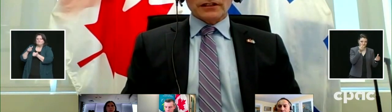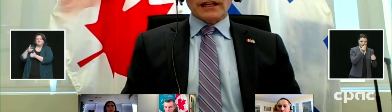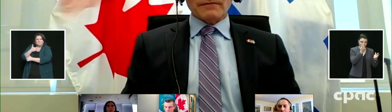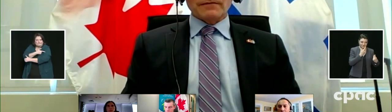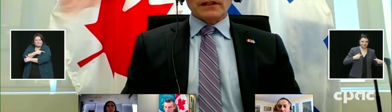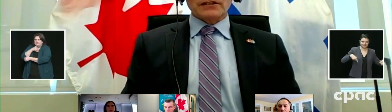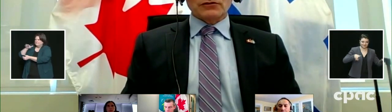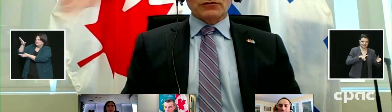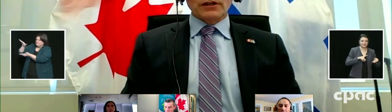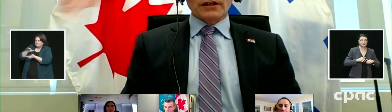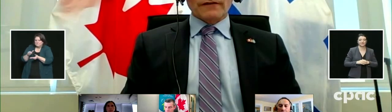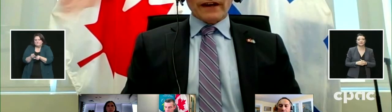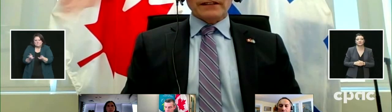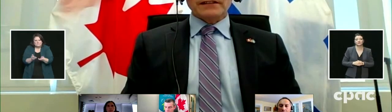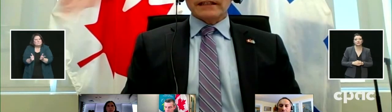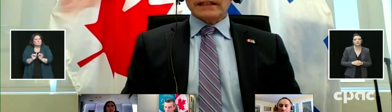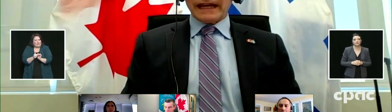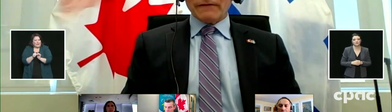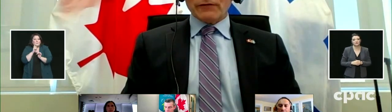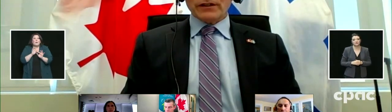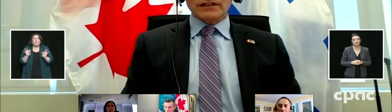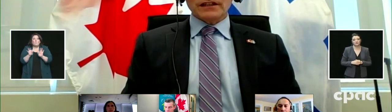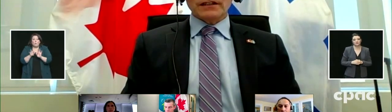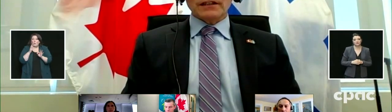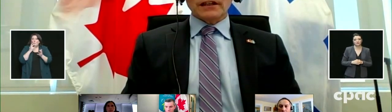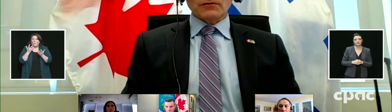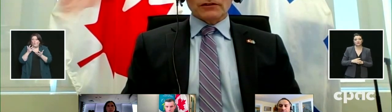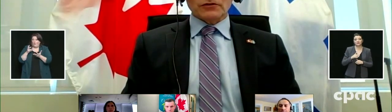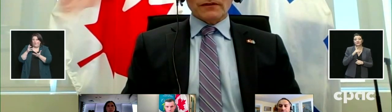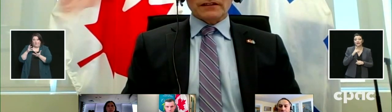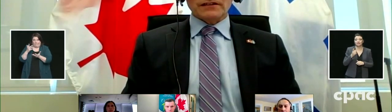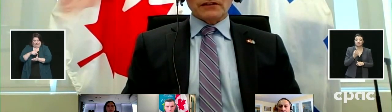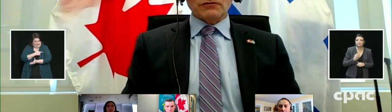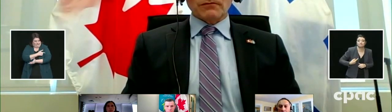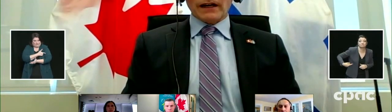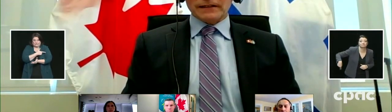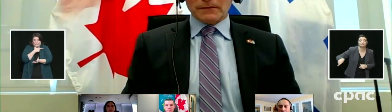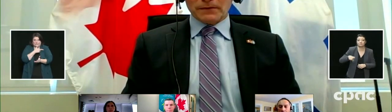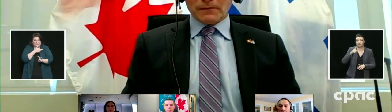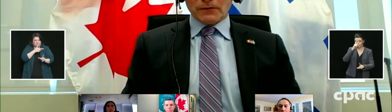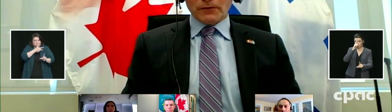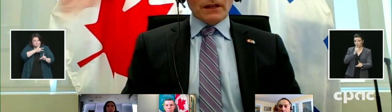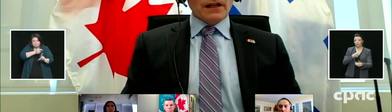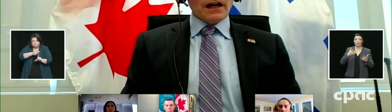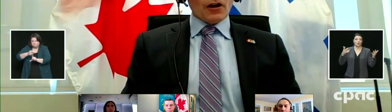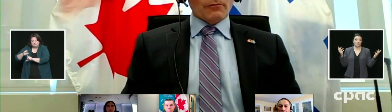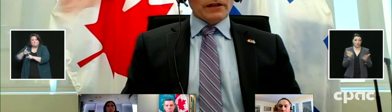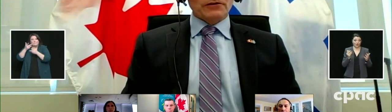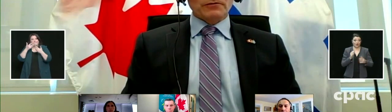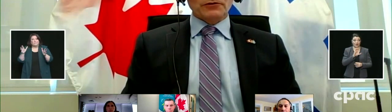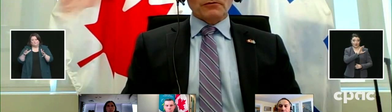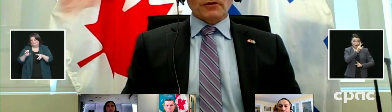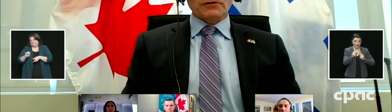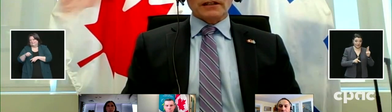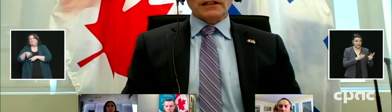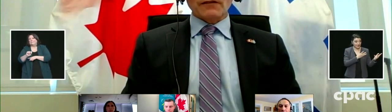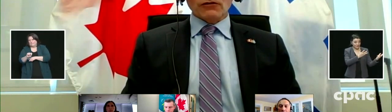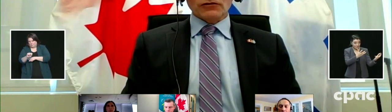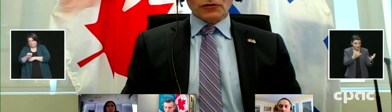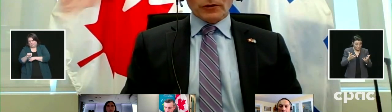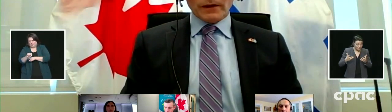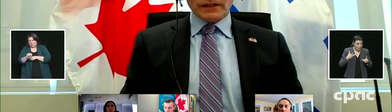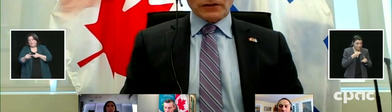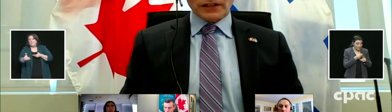is the same, is to vaccinate every Canadian that wants to be vaccinated by September. Our medium-term